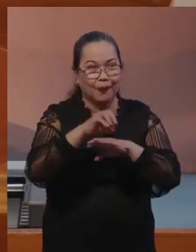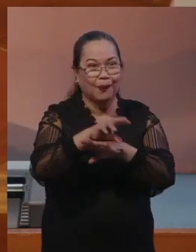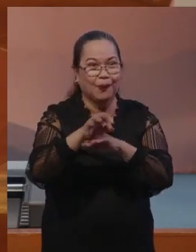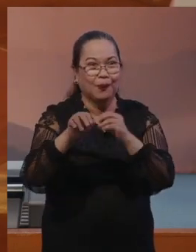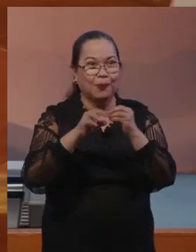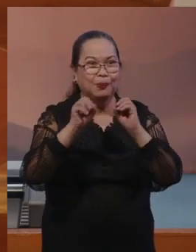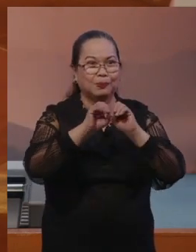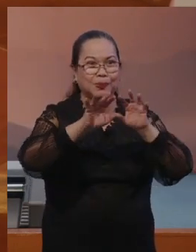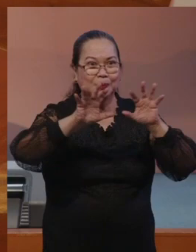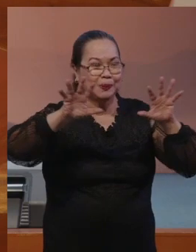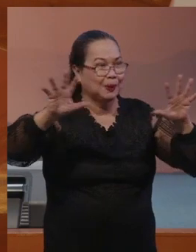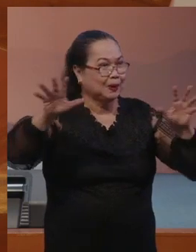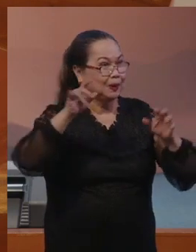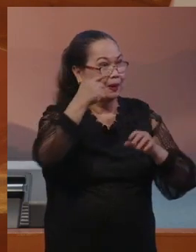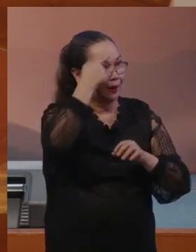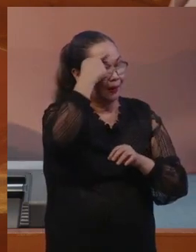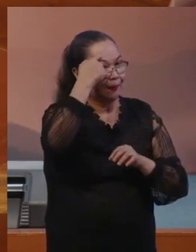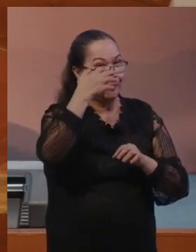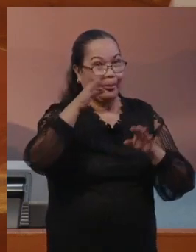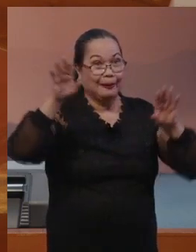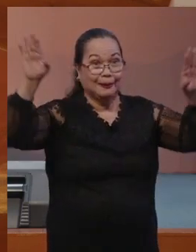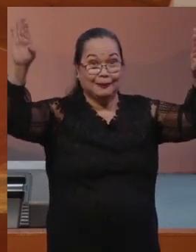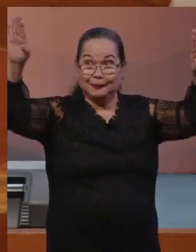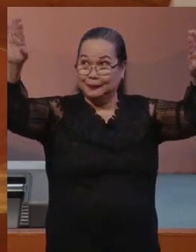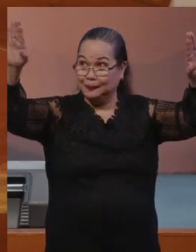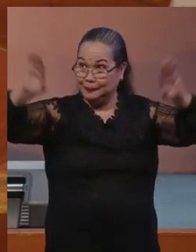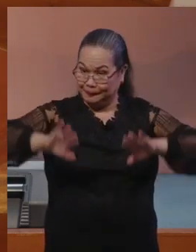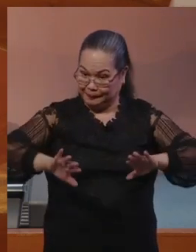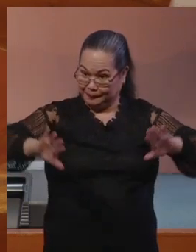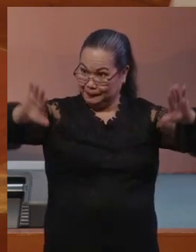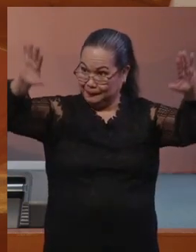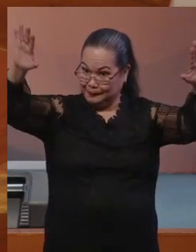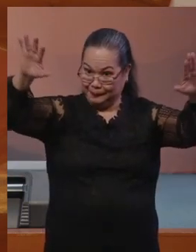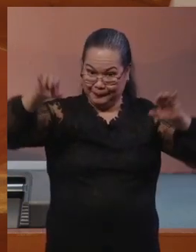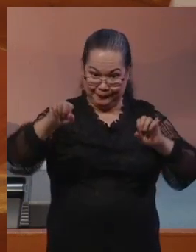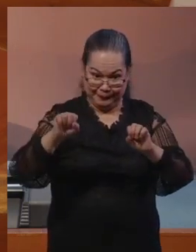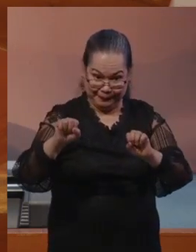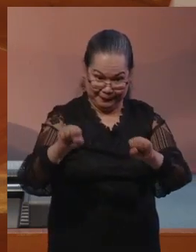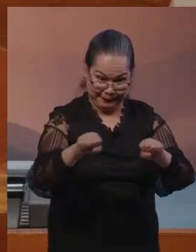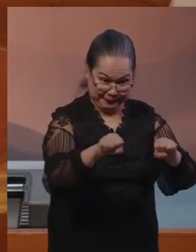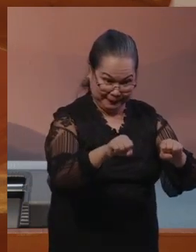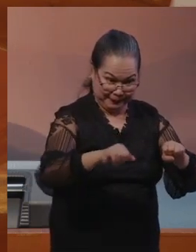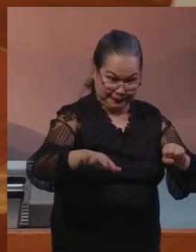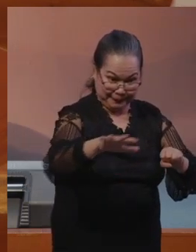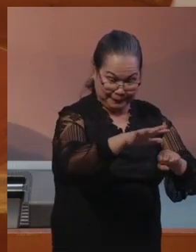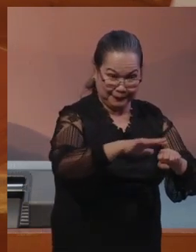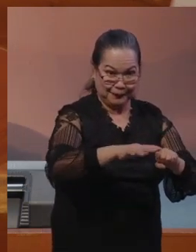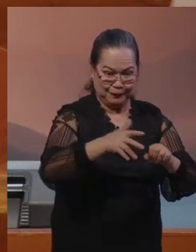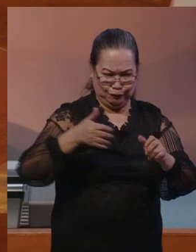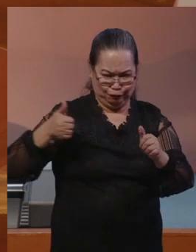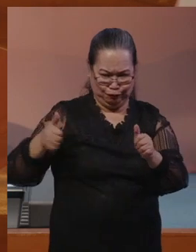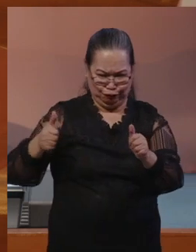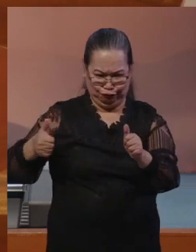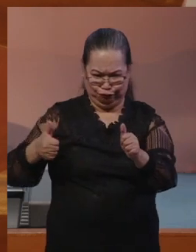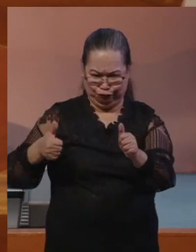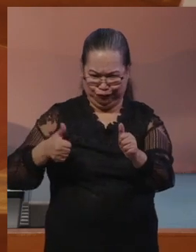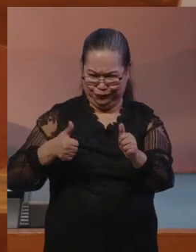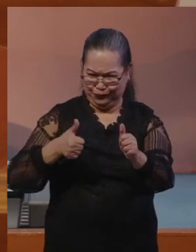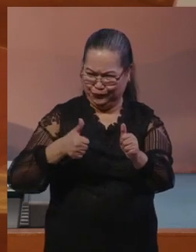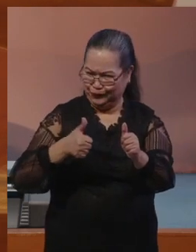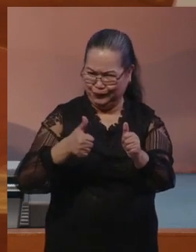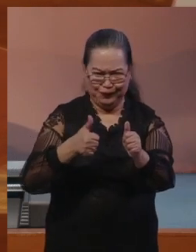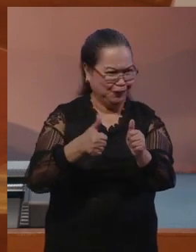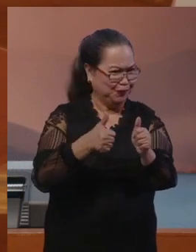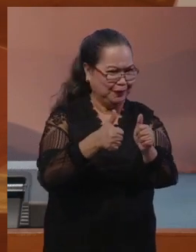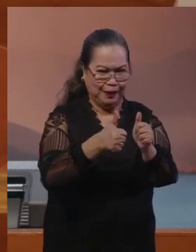14:21. Di ba naipit sila between the mountains and the Red Sea? Naipit sila, hinahabol na sila ng mga armies ni